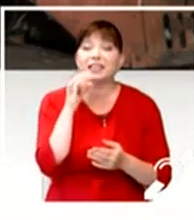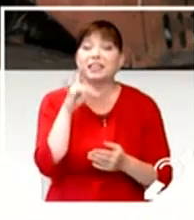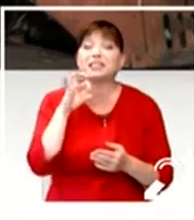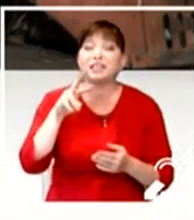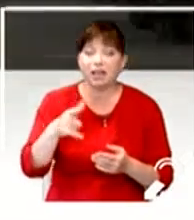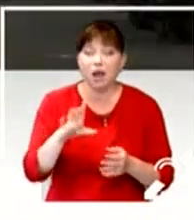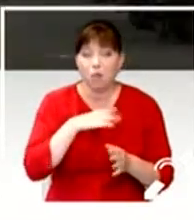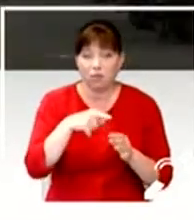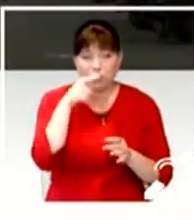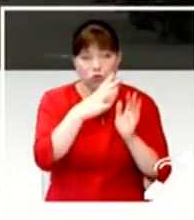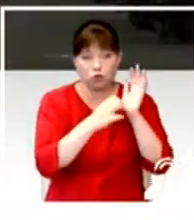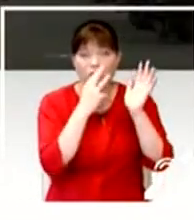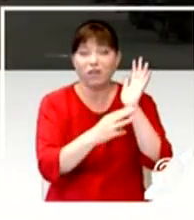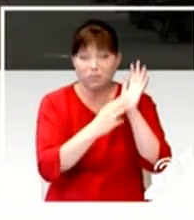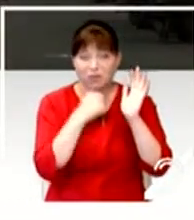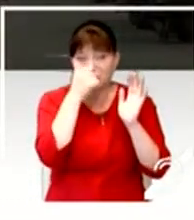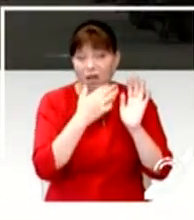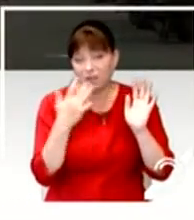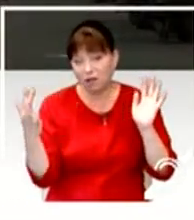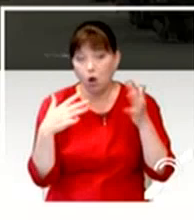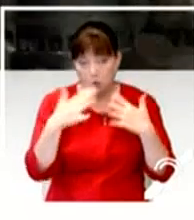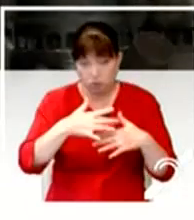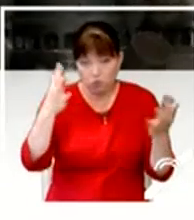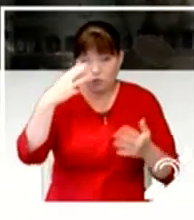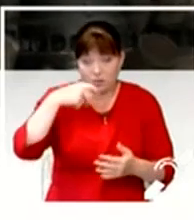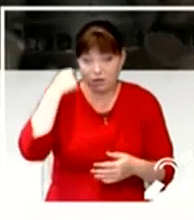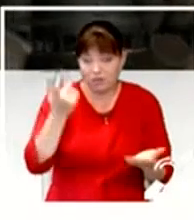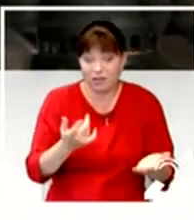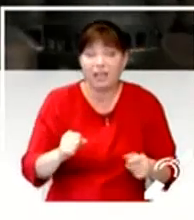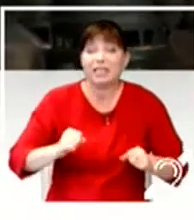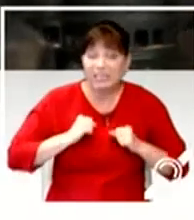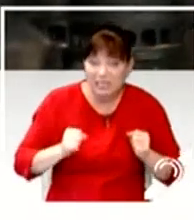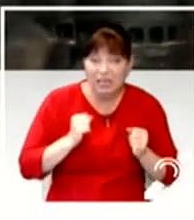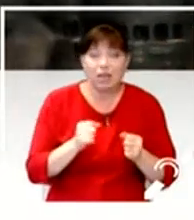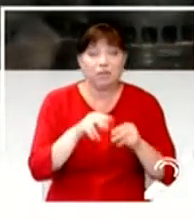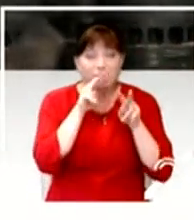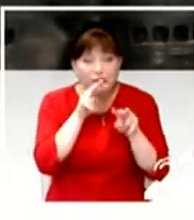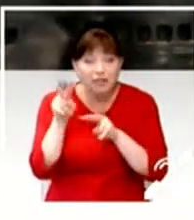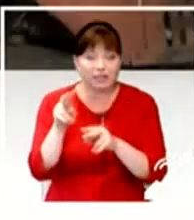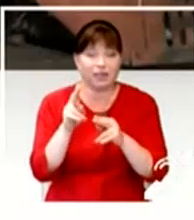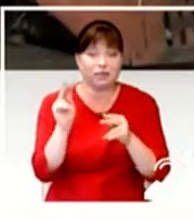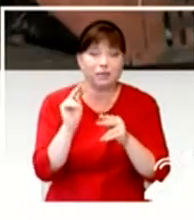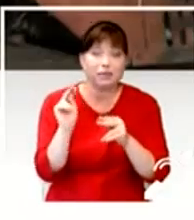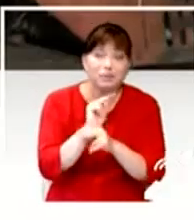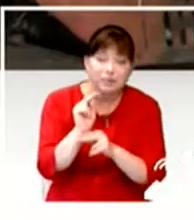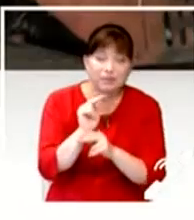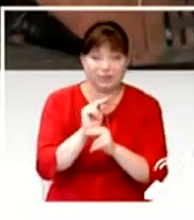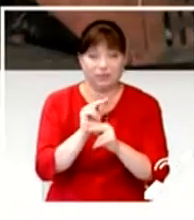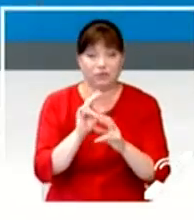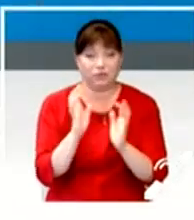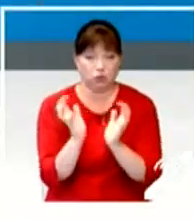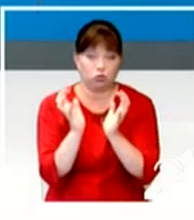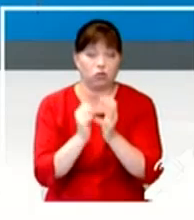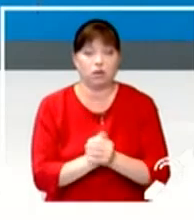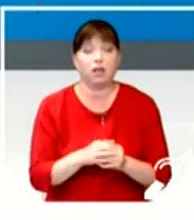тепловозы мы получали в 80-х годах, то вот уже больше 30 лет. Стараемся их поддерживать более или менее в нормальном